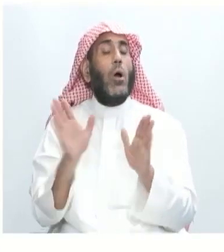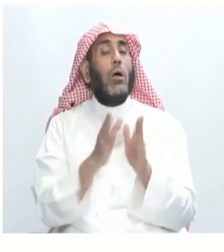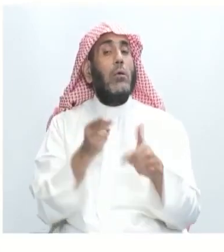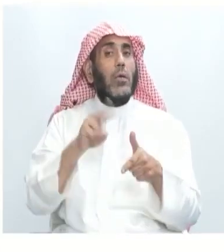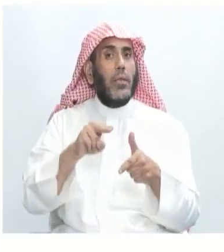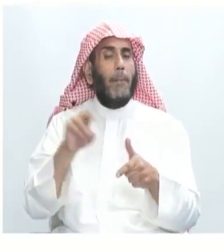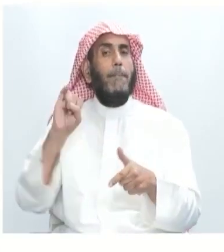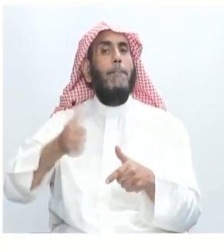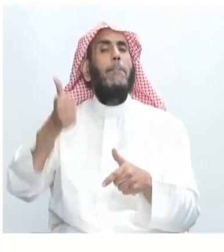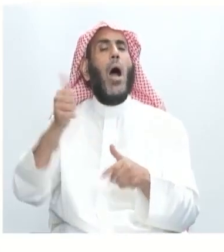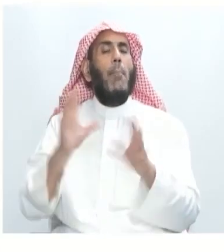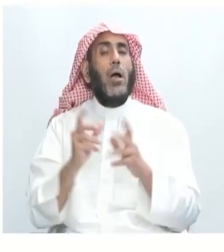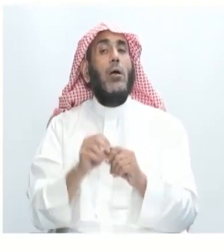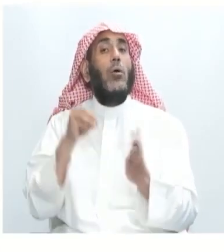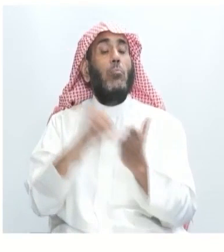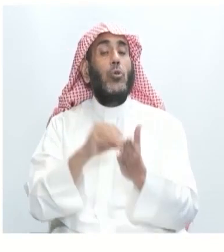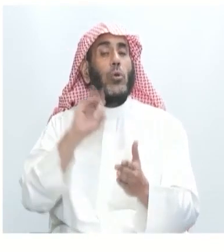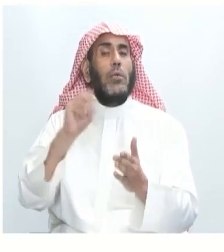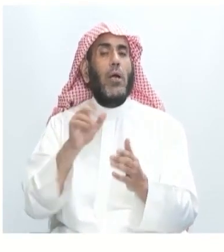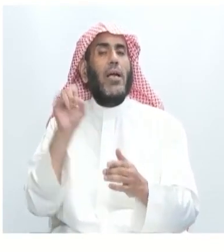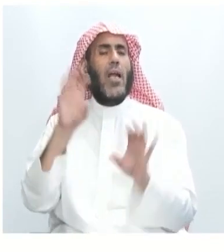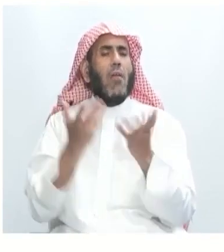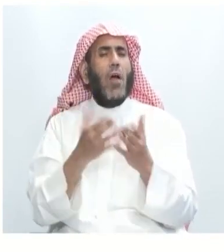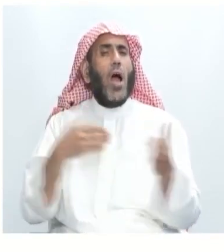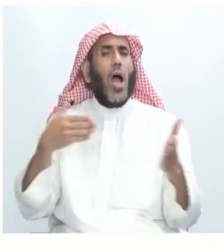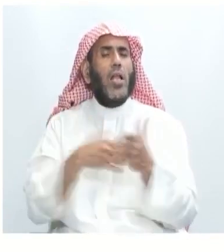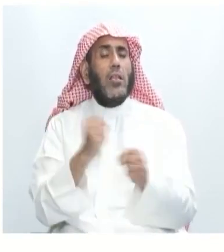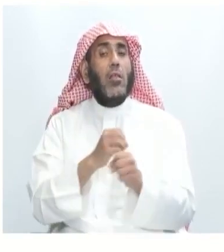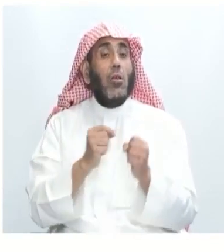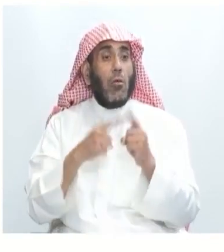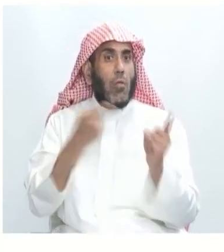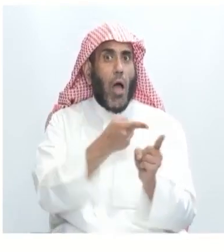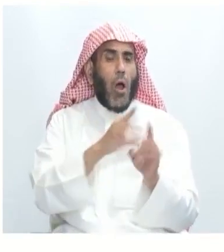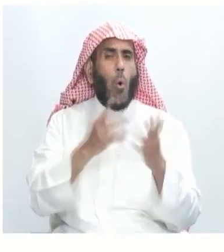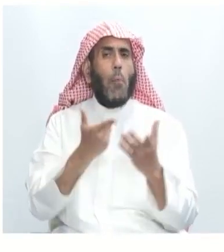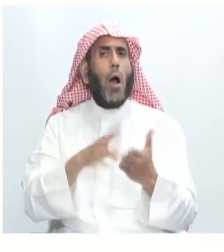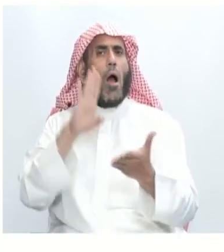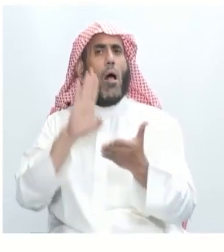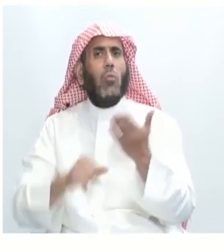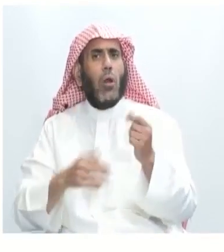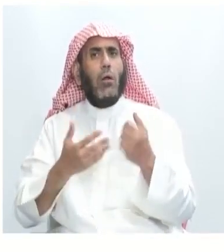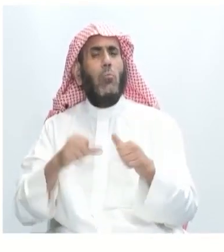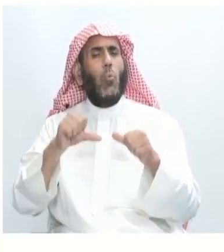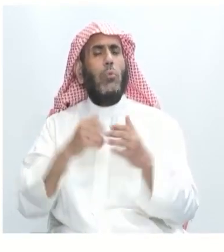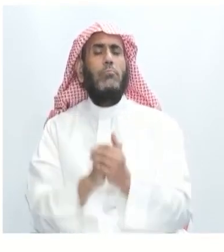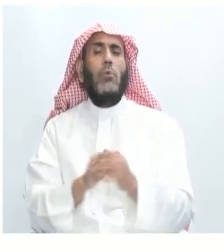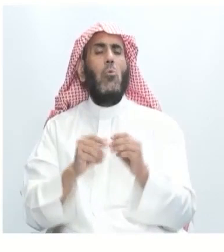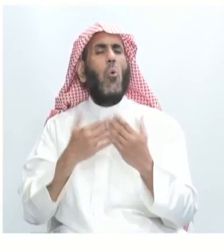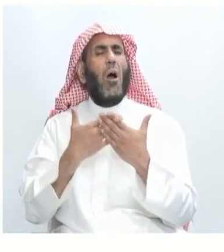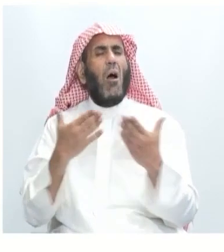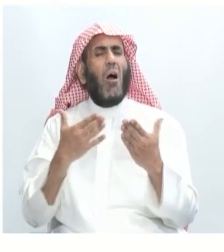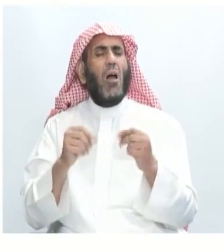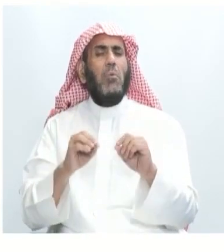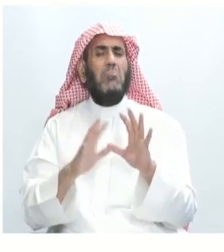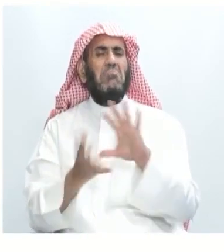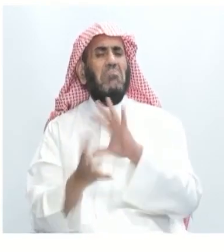كيف وما فمحتوى الاجابه تقول مثلا كيف حدثت هذه الظاهره وما اضرارها وما اضرارها فغالبا احيانا